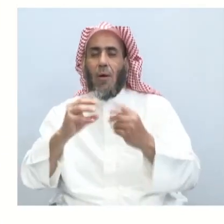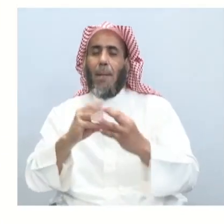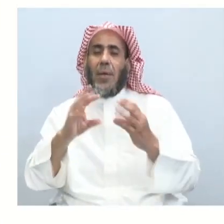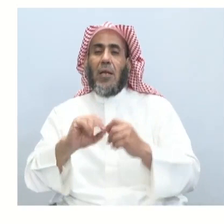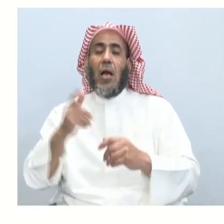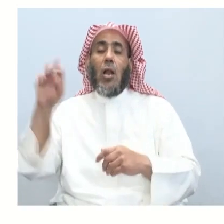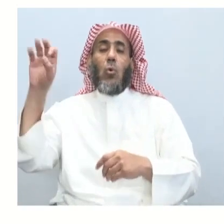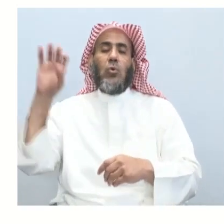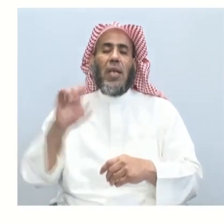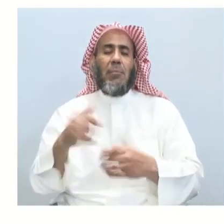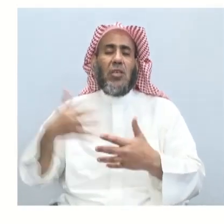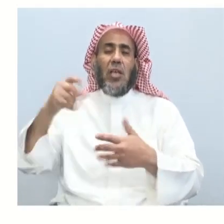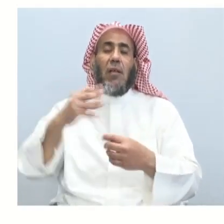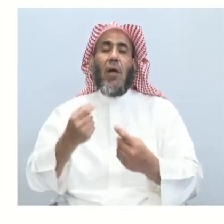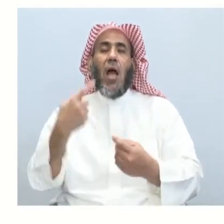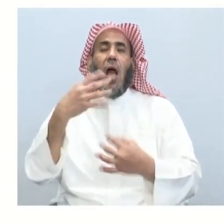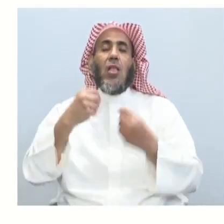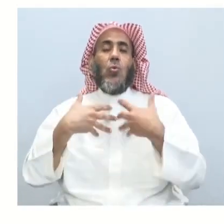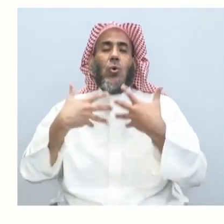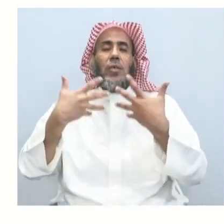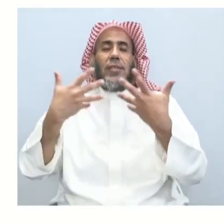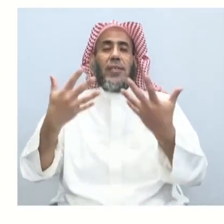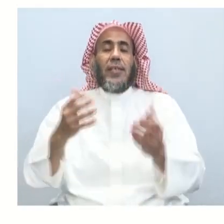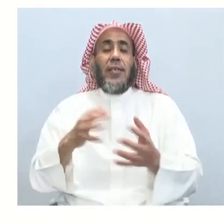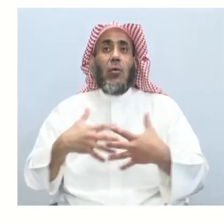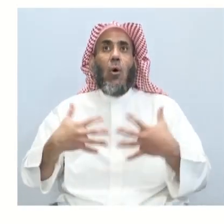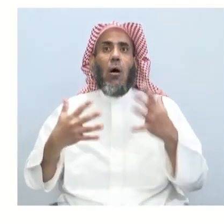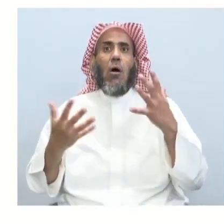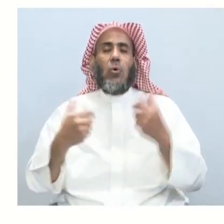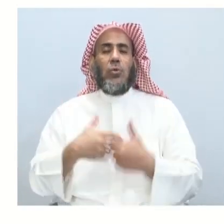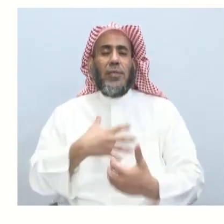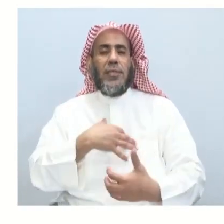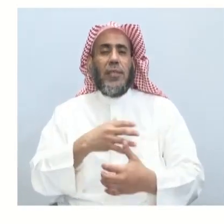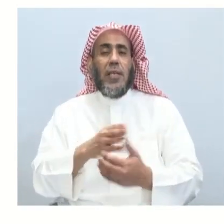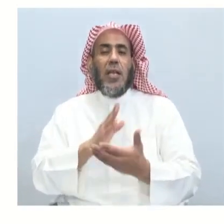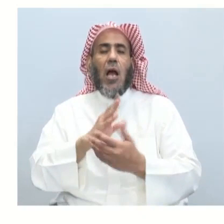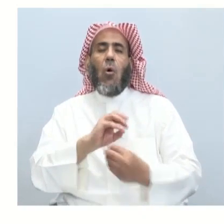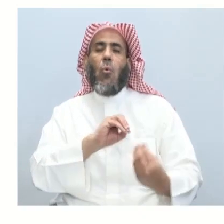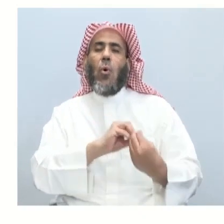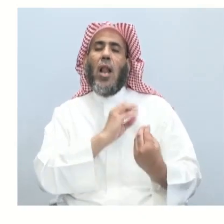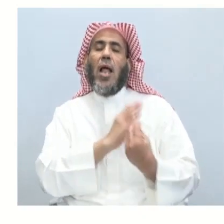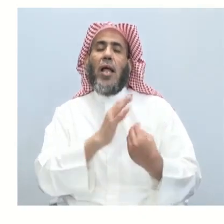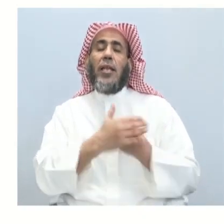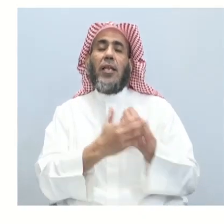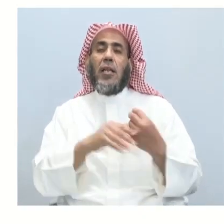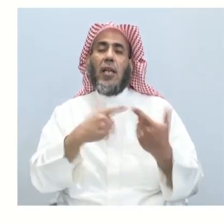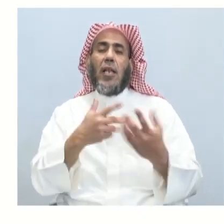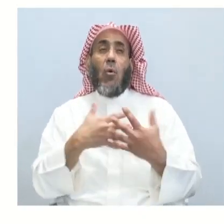القصيبي نفحات عطرك لا تزال تهزني نحو الحنين اليك